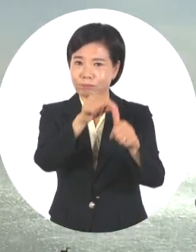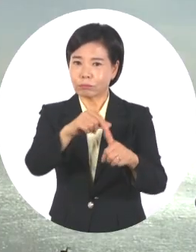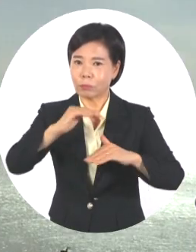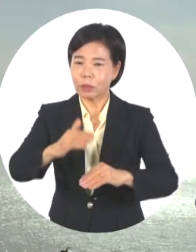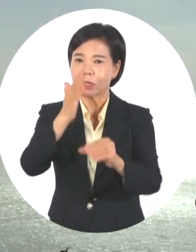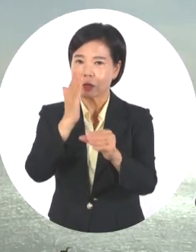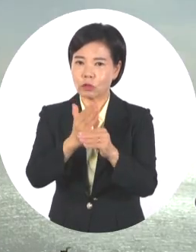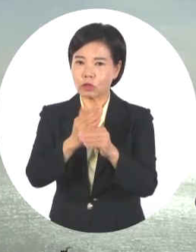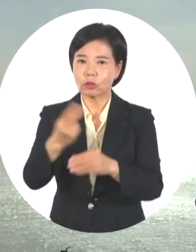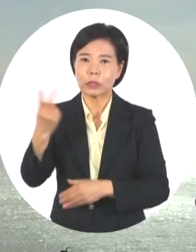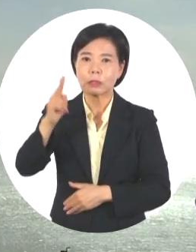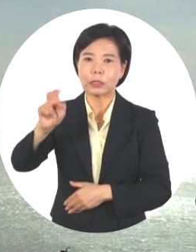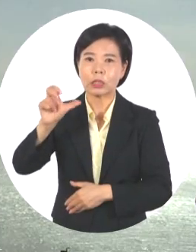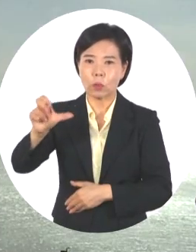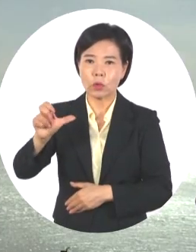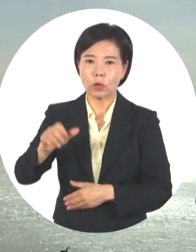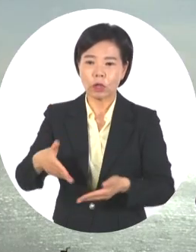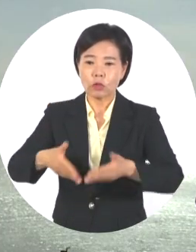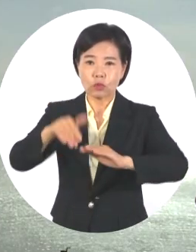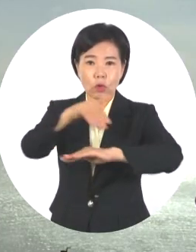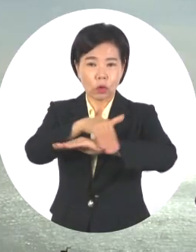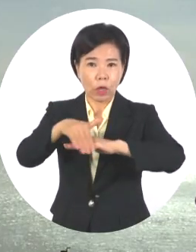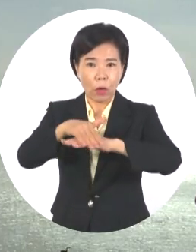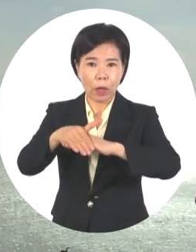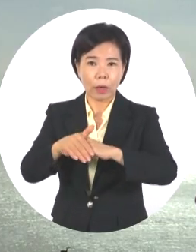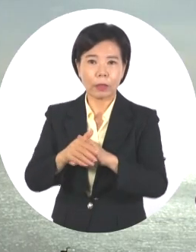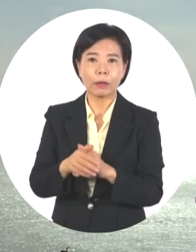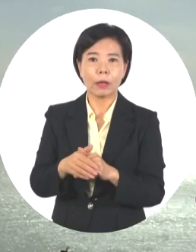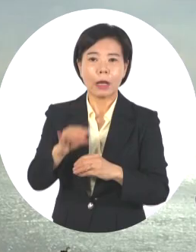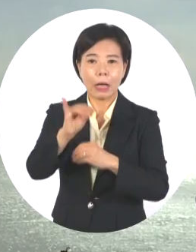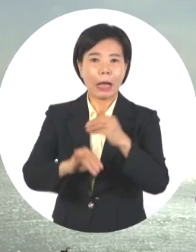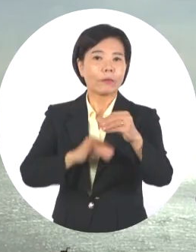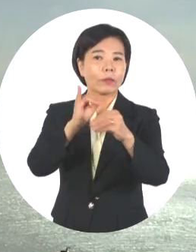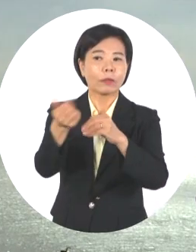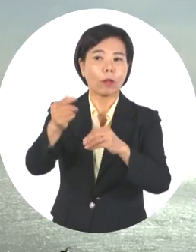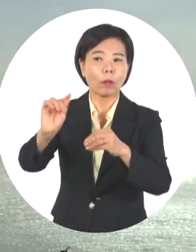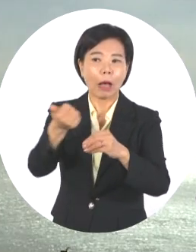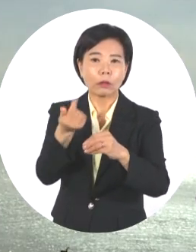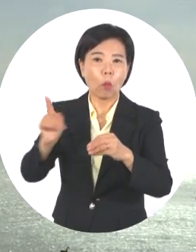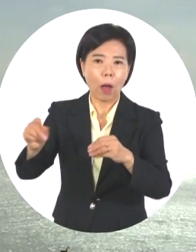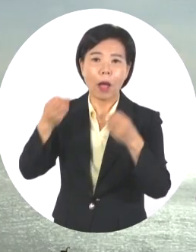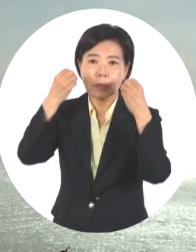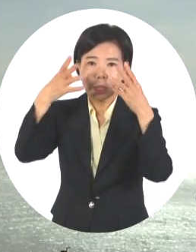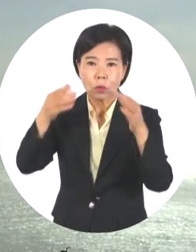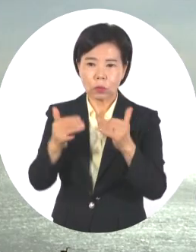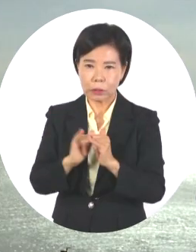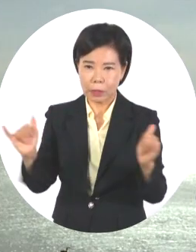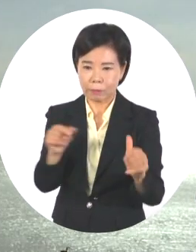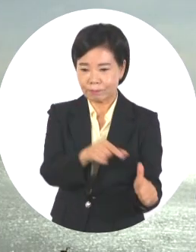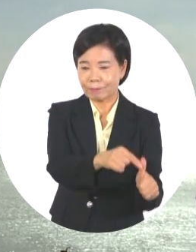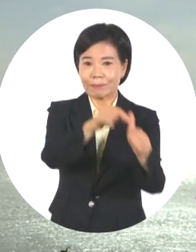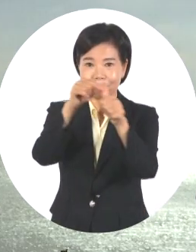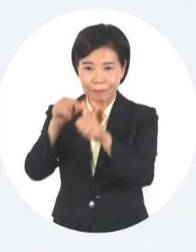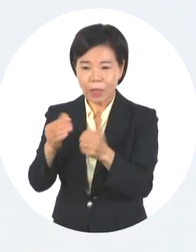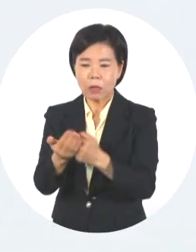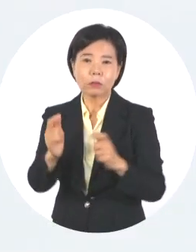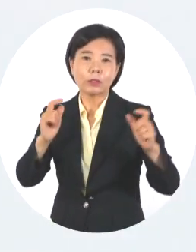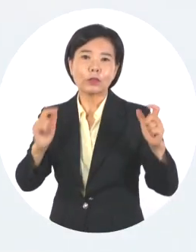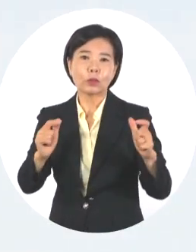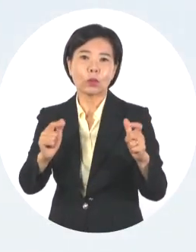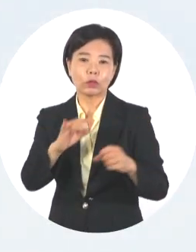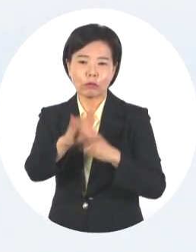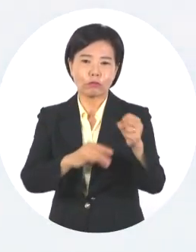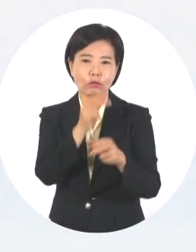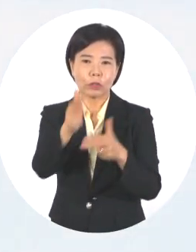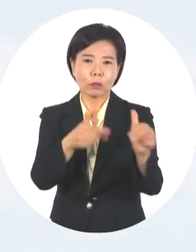중이며 2025년 준공 예정인 제주하나우주센터의 신규 채용도 예상됩니다. 제주도는